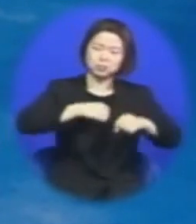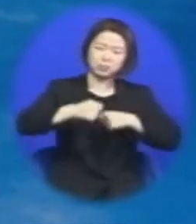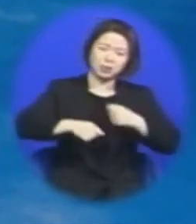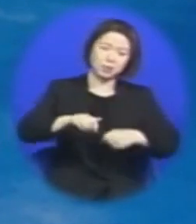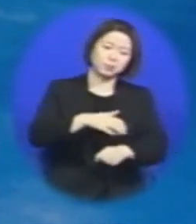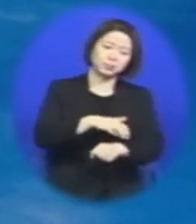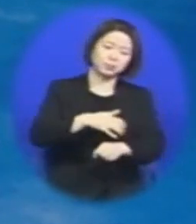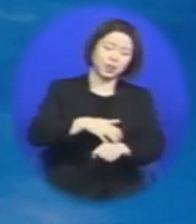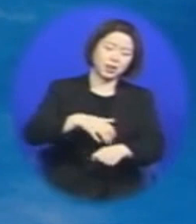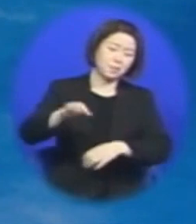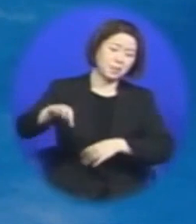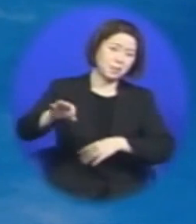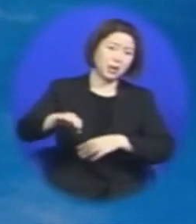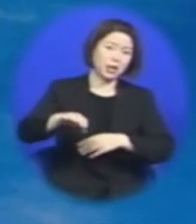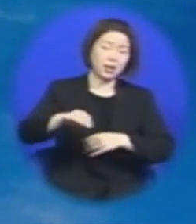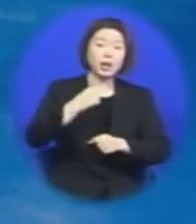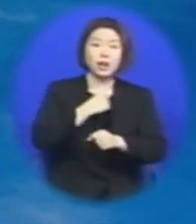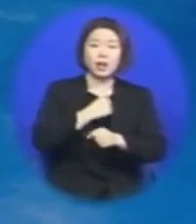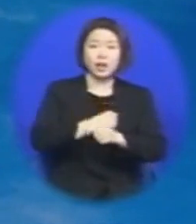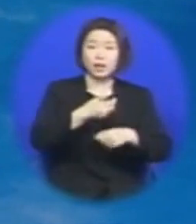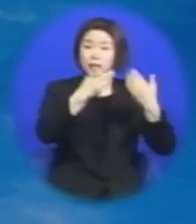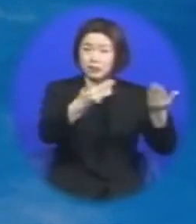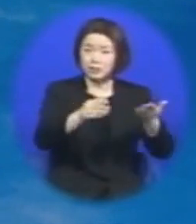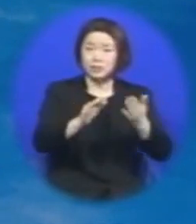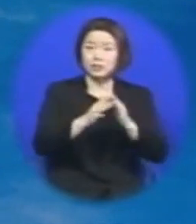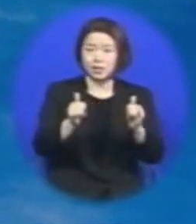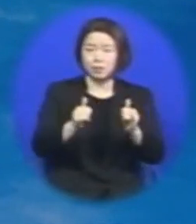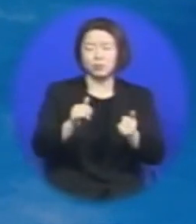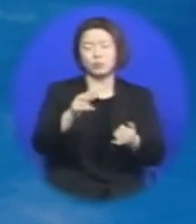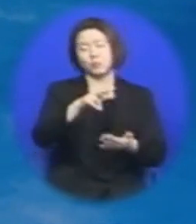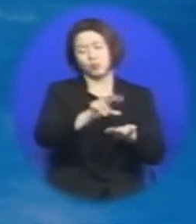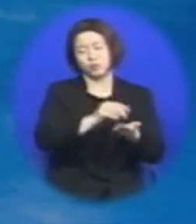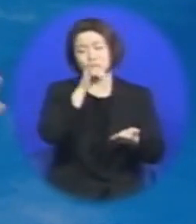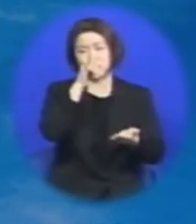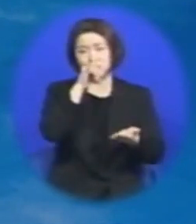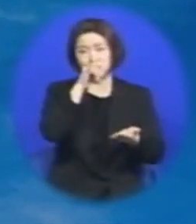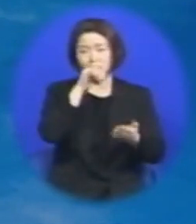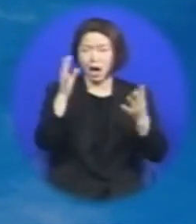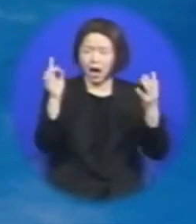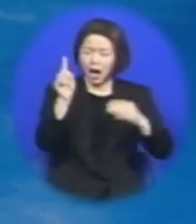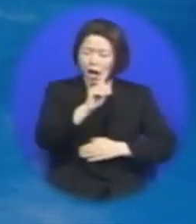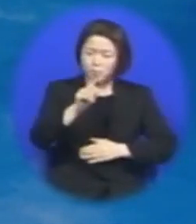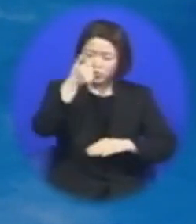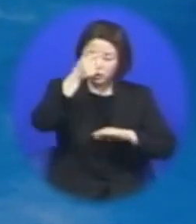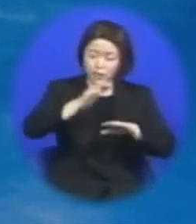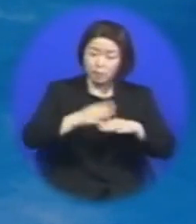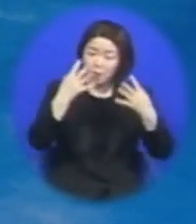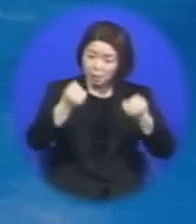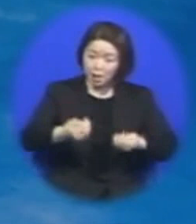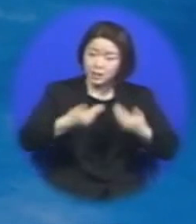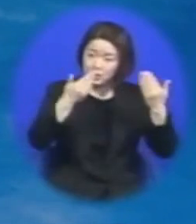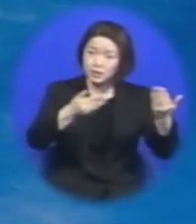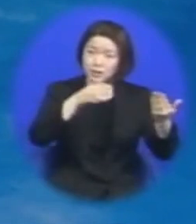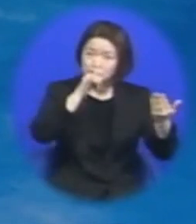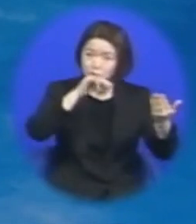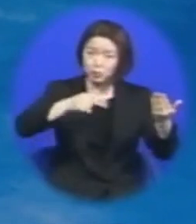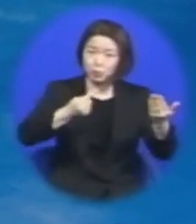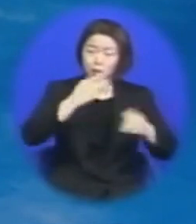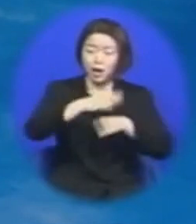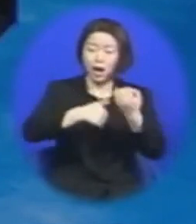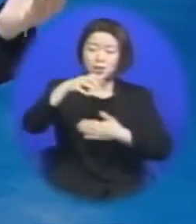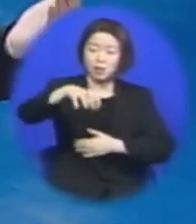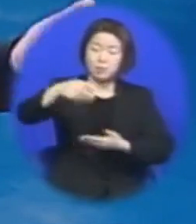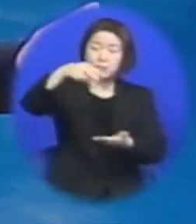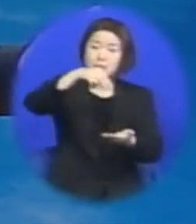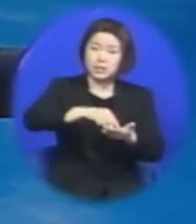문제가 있습니다 아무리 예를 많 드려도 하나님 앞에 서본 실제적인 경험이 아니라면 죽고 난